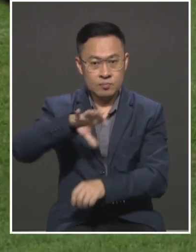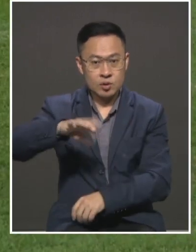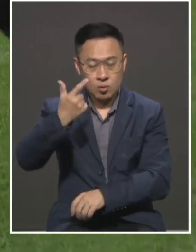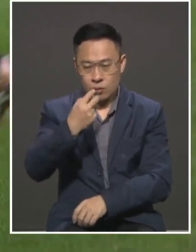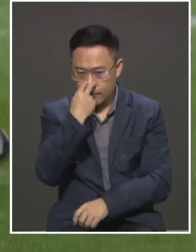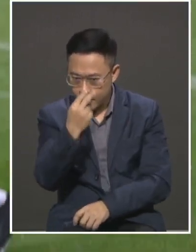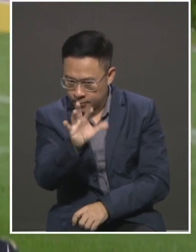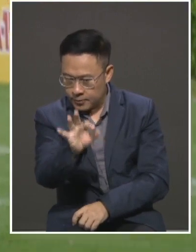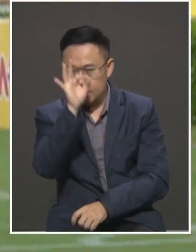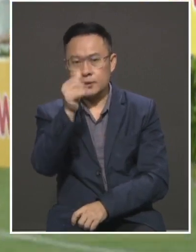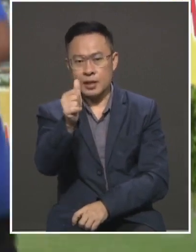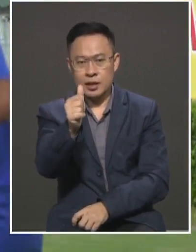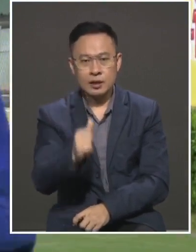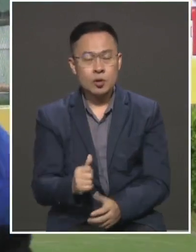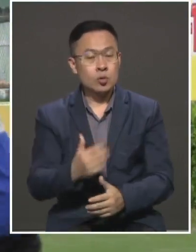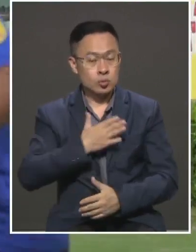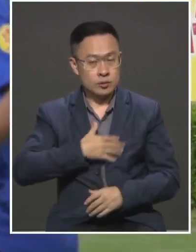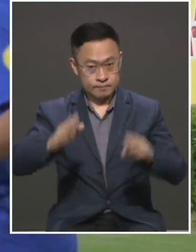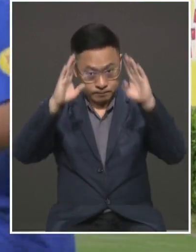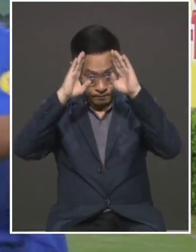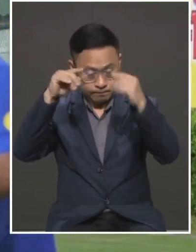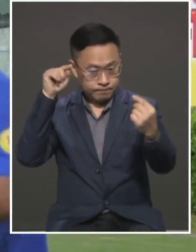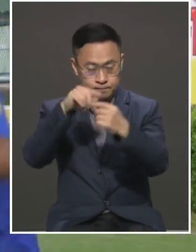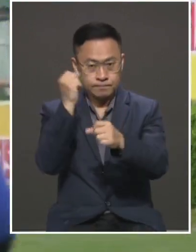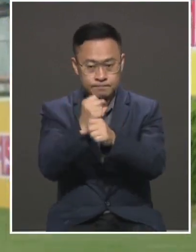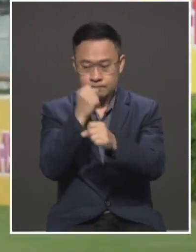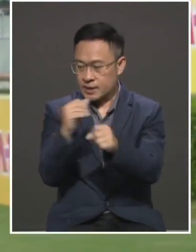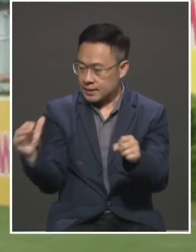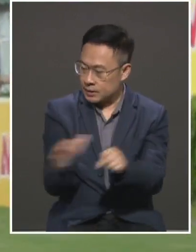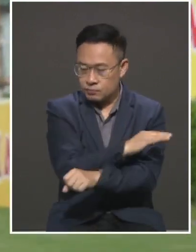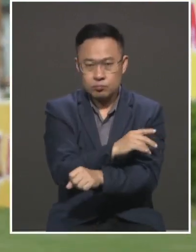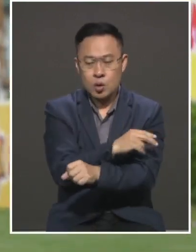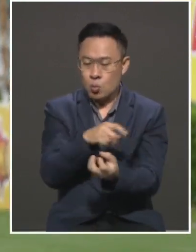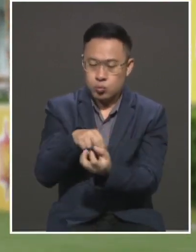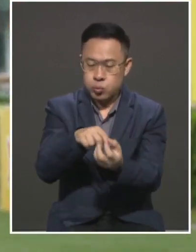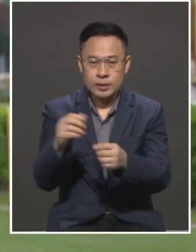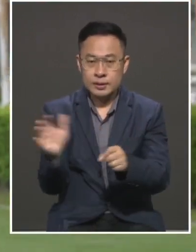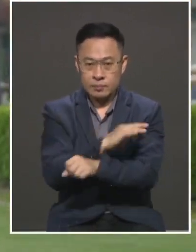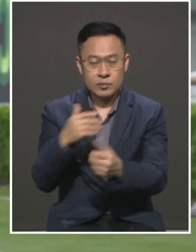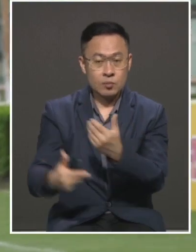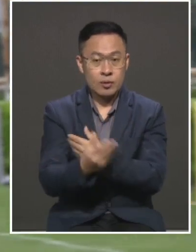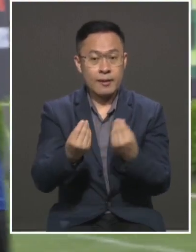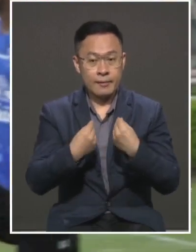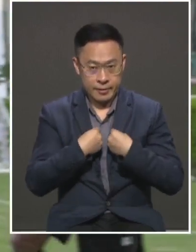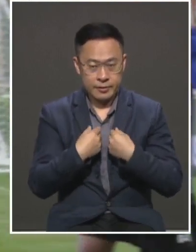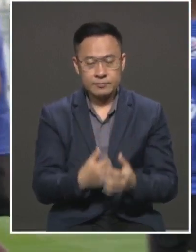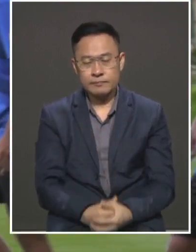ำให้มีชื่อติดเข้ามาโดยตั้งเป้าครับจะทำให้เต็มที่เต็มความสามารถตอบแทนกับโอกาสที่ได้รับ